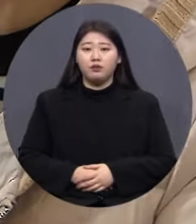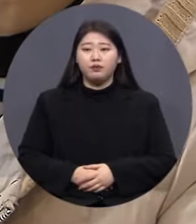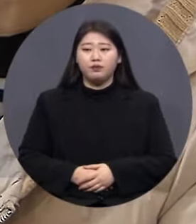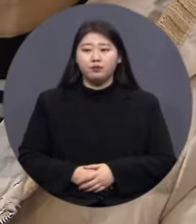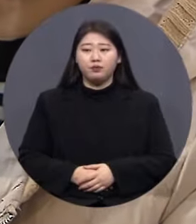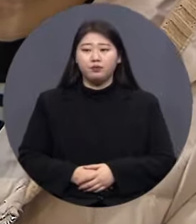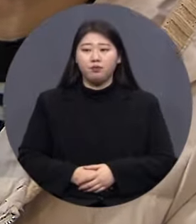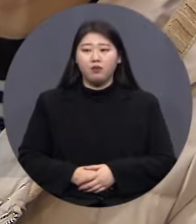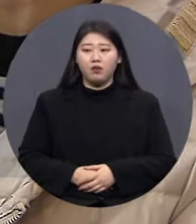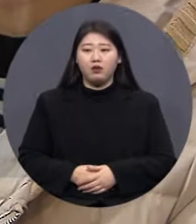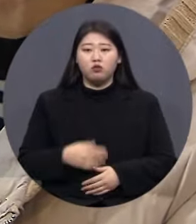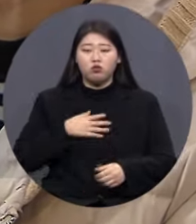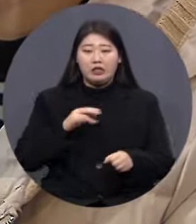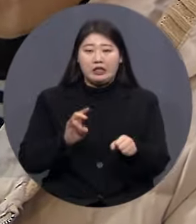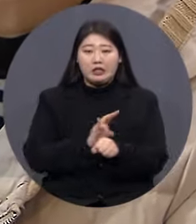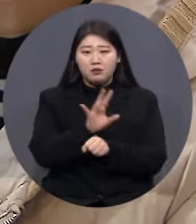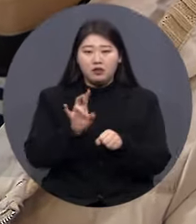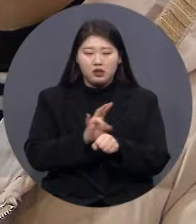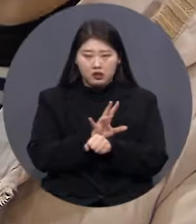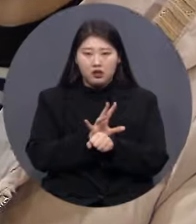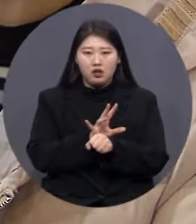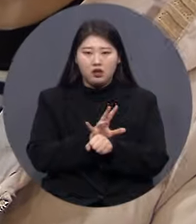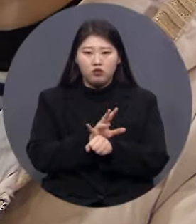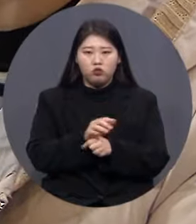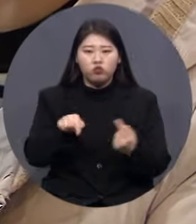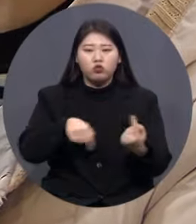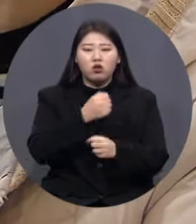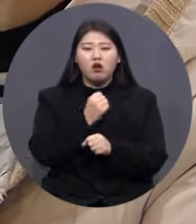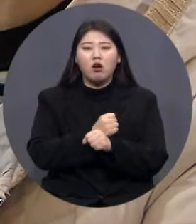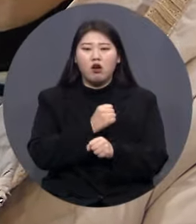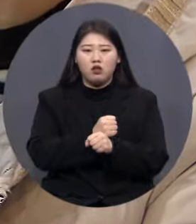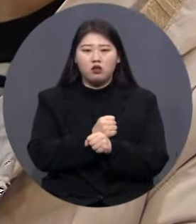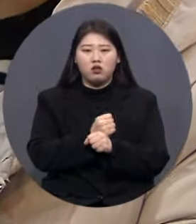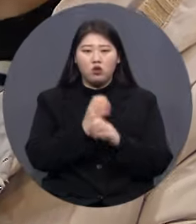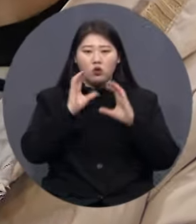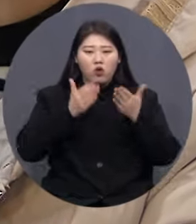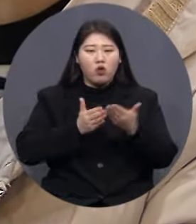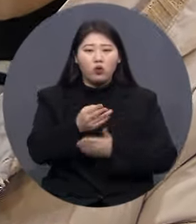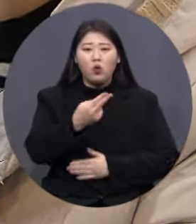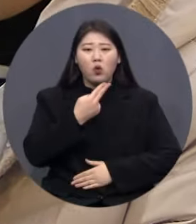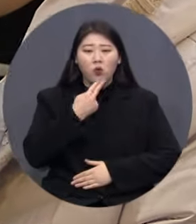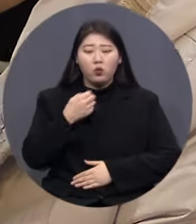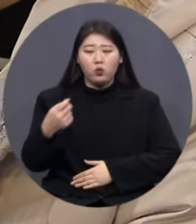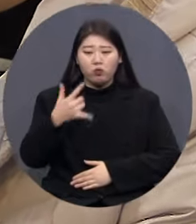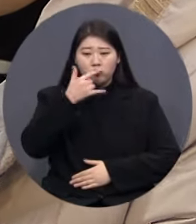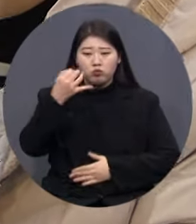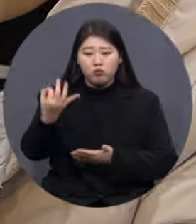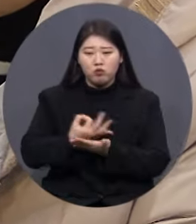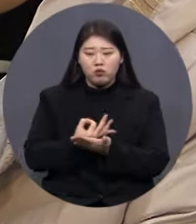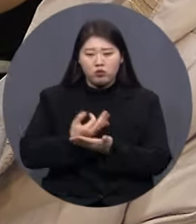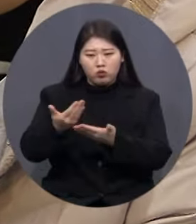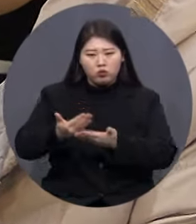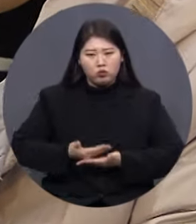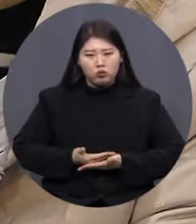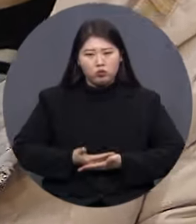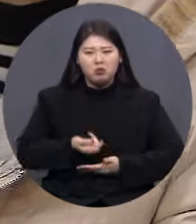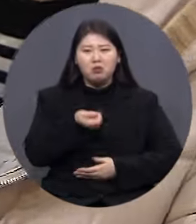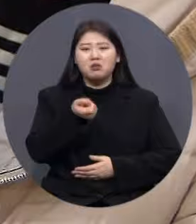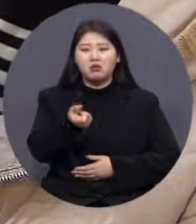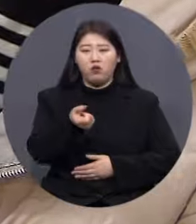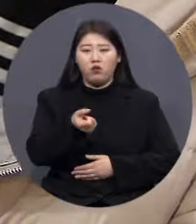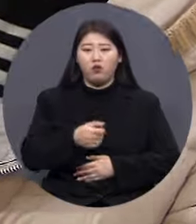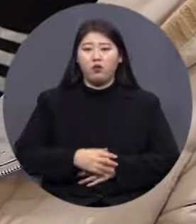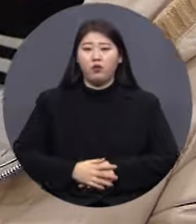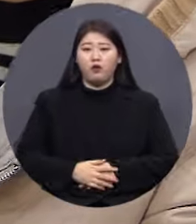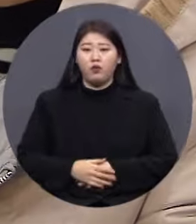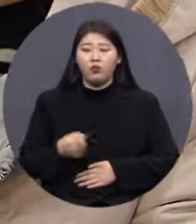하는 뭐 하는 그런 소과도 없고 부모 급여 뭐 이런 거 뭐 준다고 하는데 피부에 와닿지 않거든요 저희가 뭐